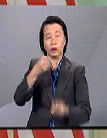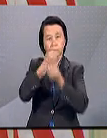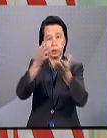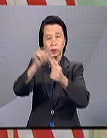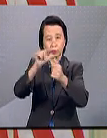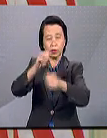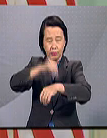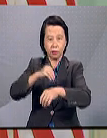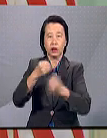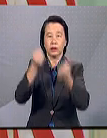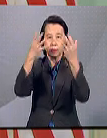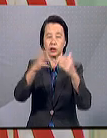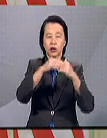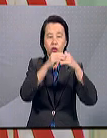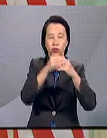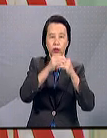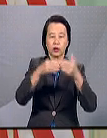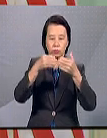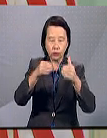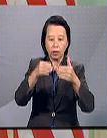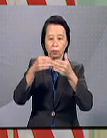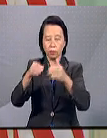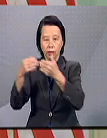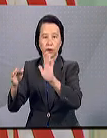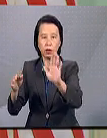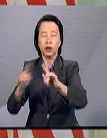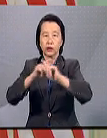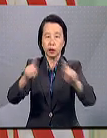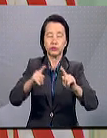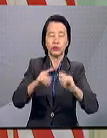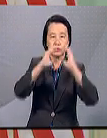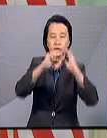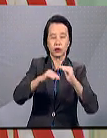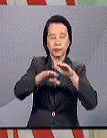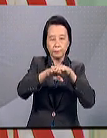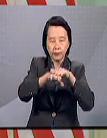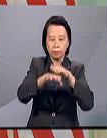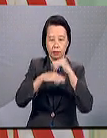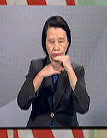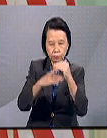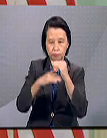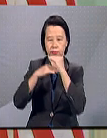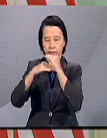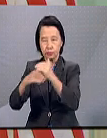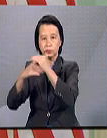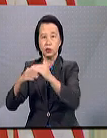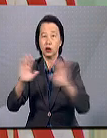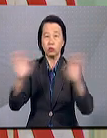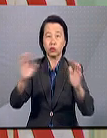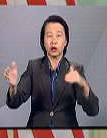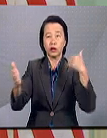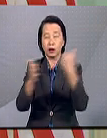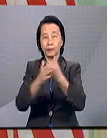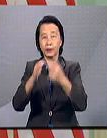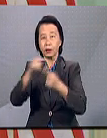masa ini, banyak kelonggaran-kelonggaran. Tetapi ianya secara berperingkat. Secara berperingkat-peringkat. Bukan bermakna sampai